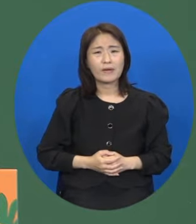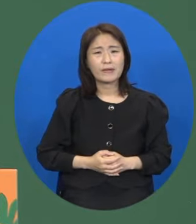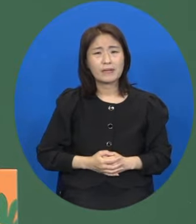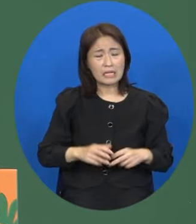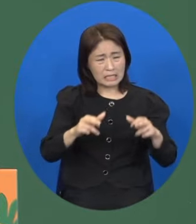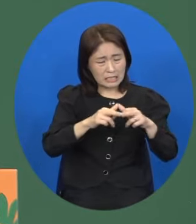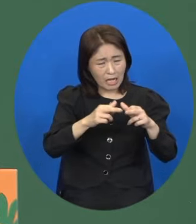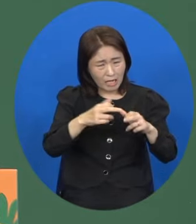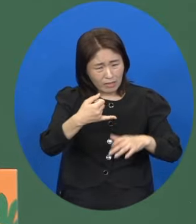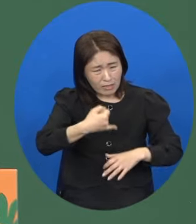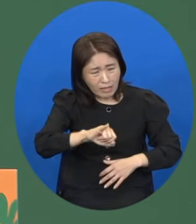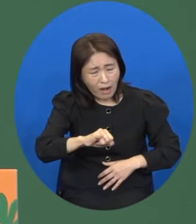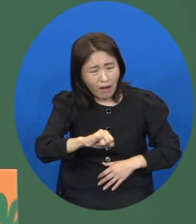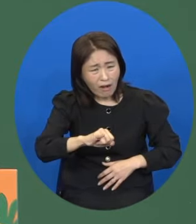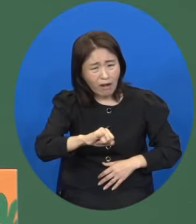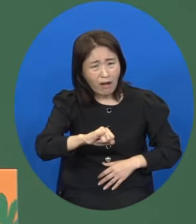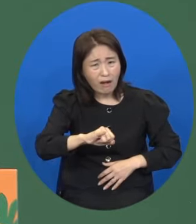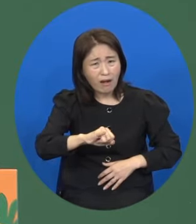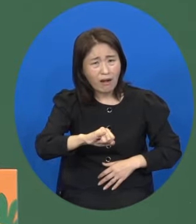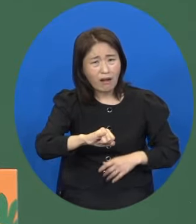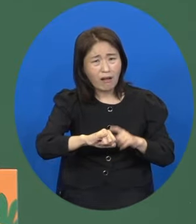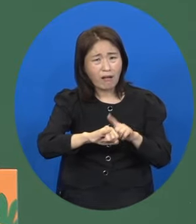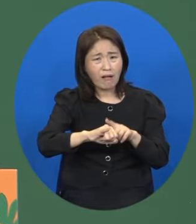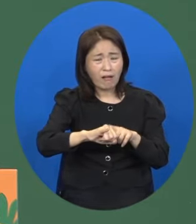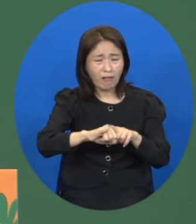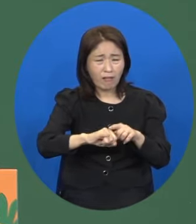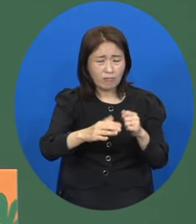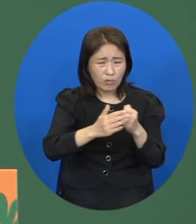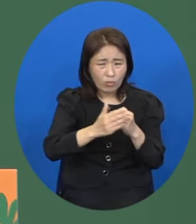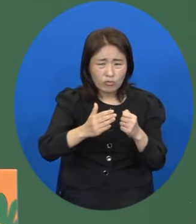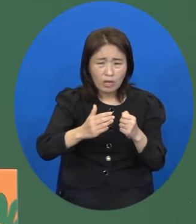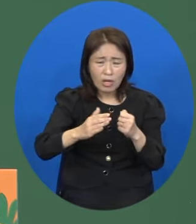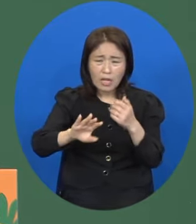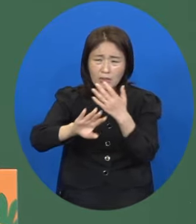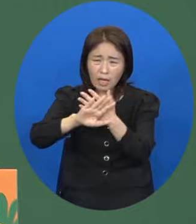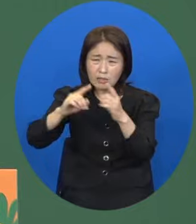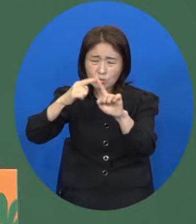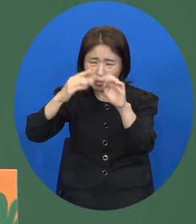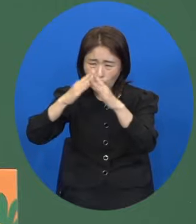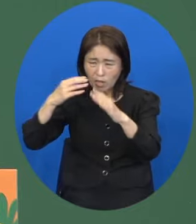장애 아이 데리고 어떻게 담임 목사를 나갈 수 있겠어요? 어떤 교회가 받아줄까요?